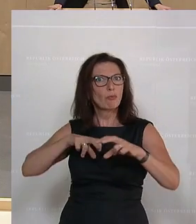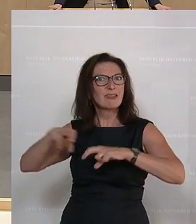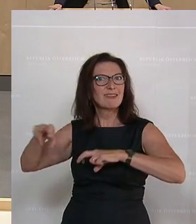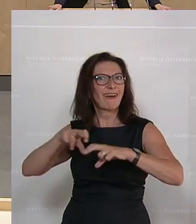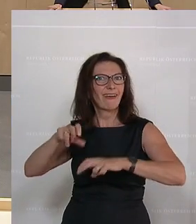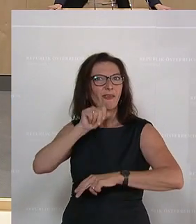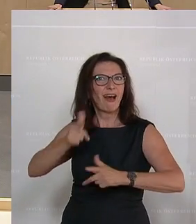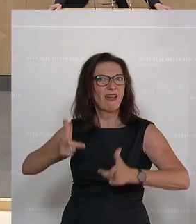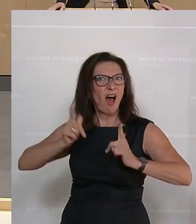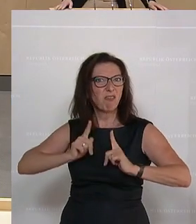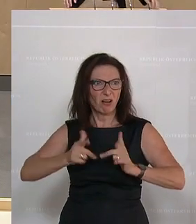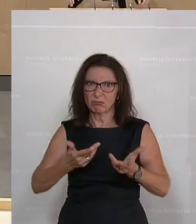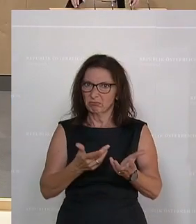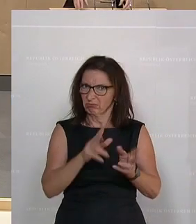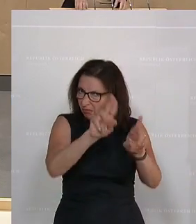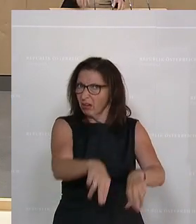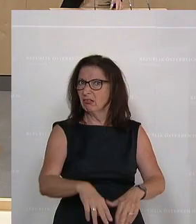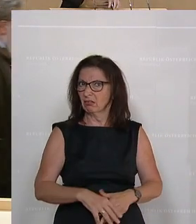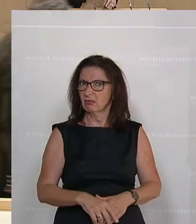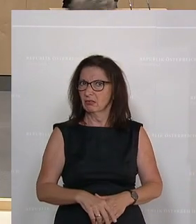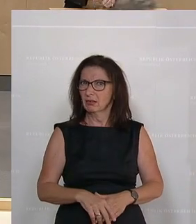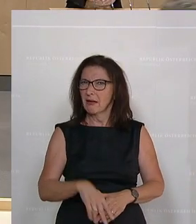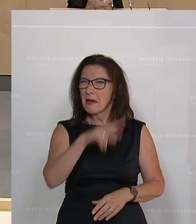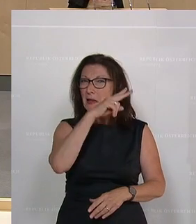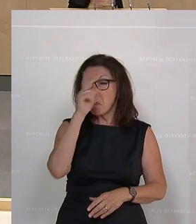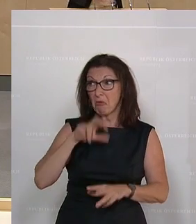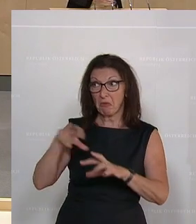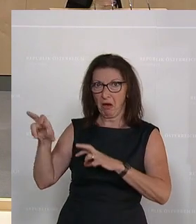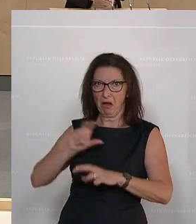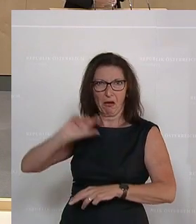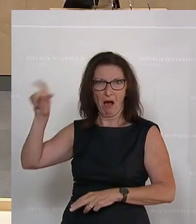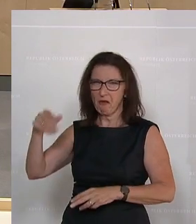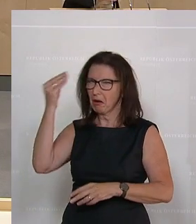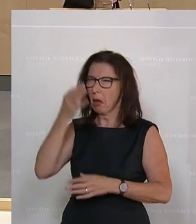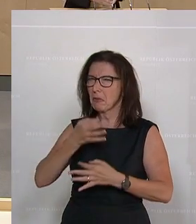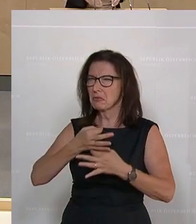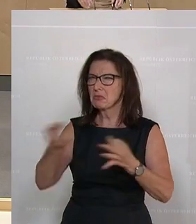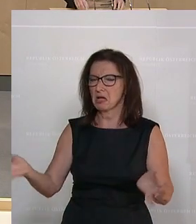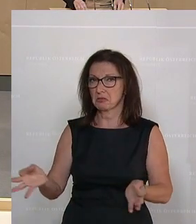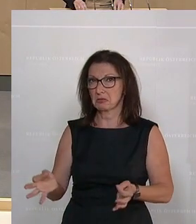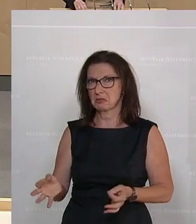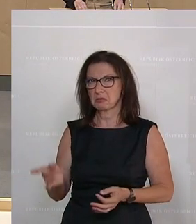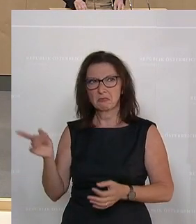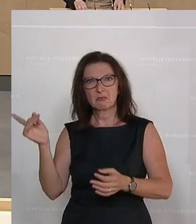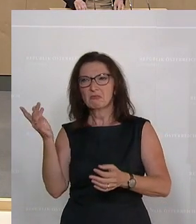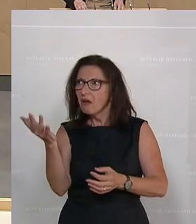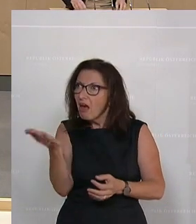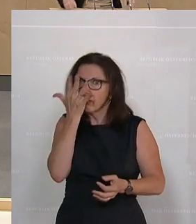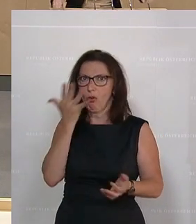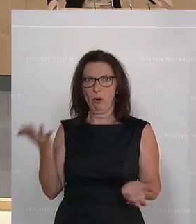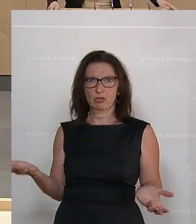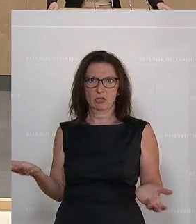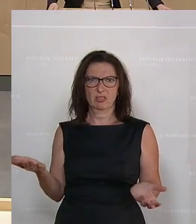erwarten die bevölkerung glaubt der regierung nämlich nichts wer mehr weil sie von mir enttäuscht ist weil in zeiten